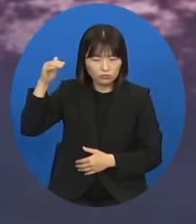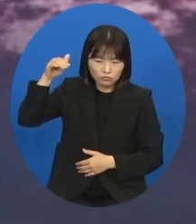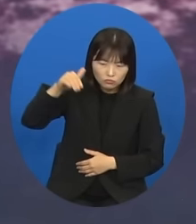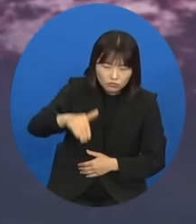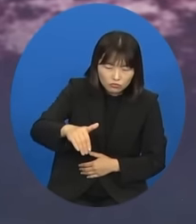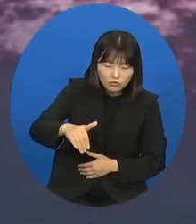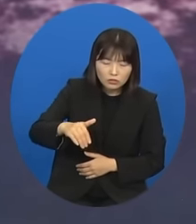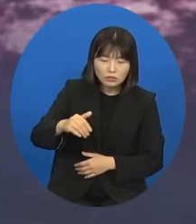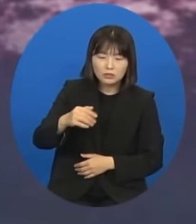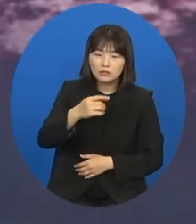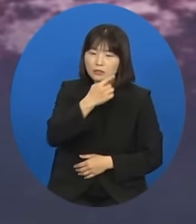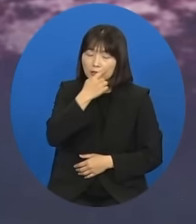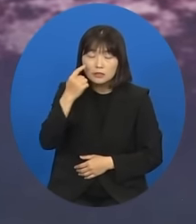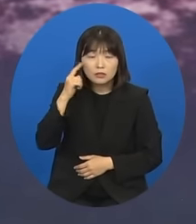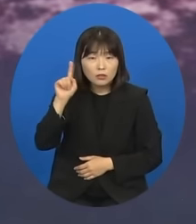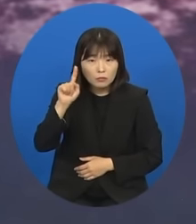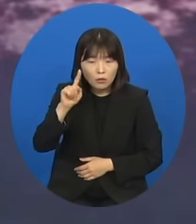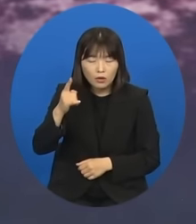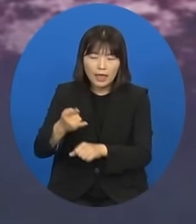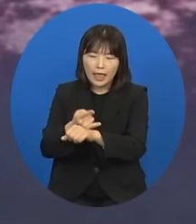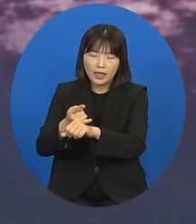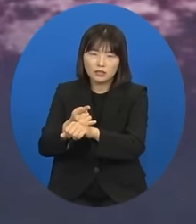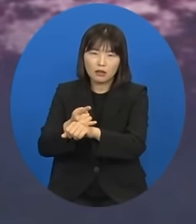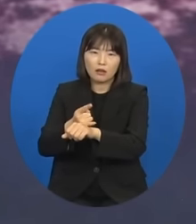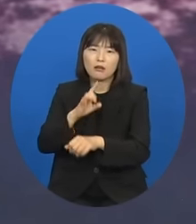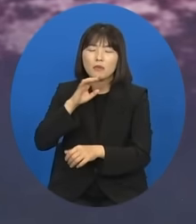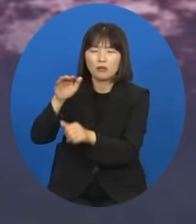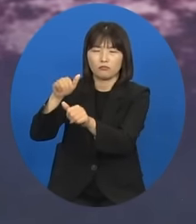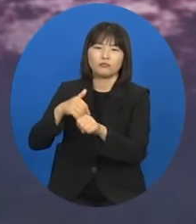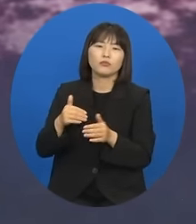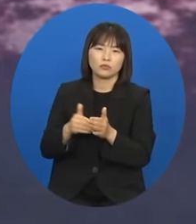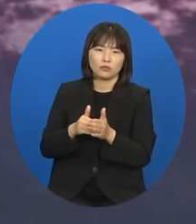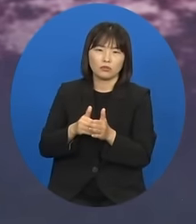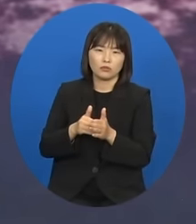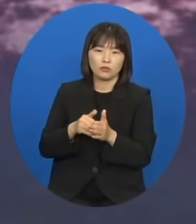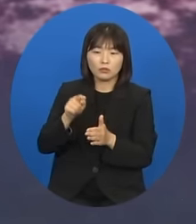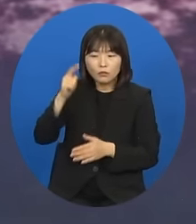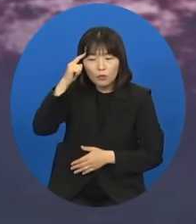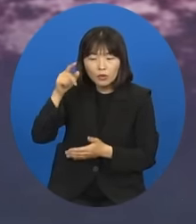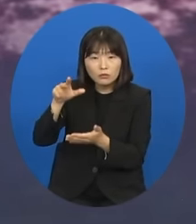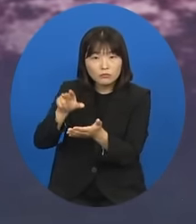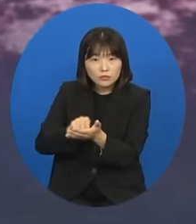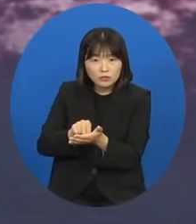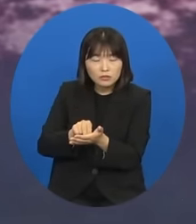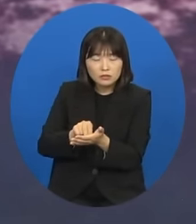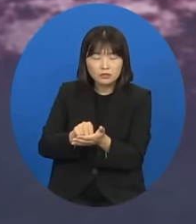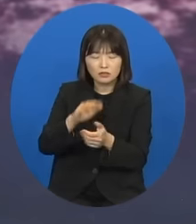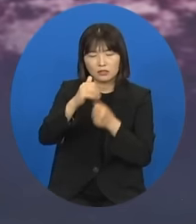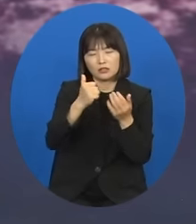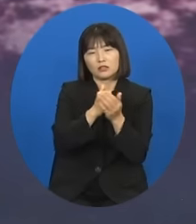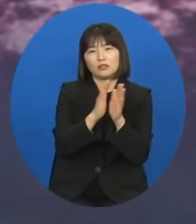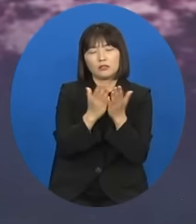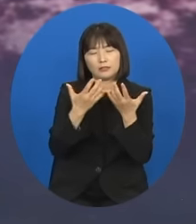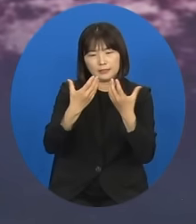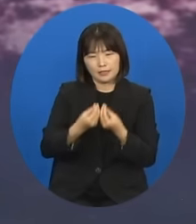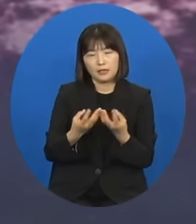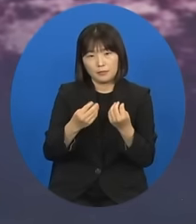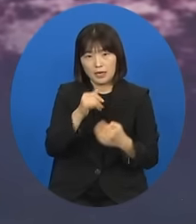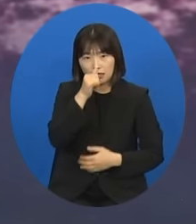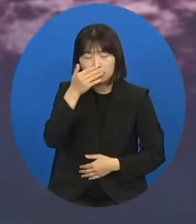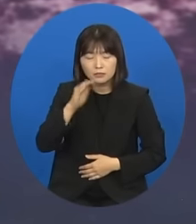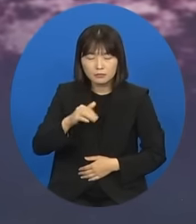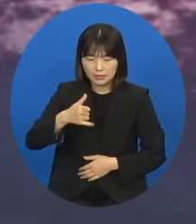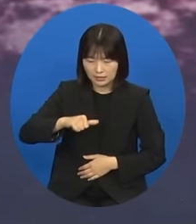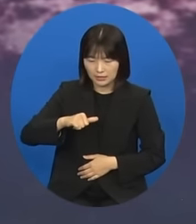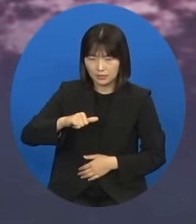만 불렀다는 거예요 애만 부른 것이 왜 문제가 되느냐 성경에 많은 예가 있지만 자녀를 축복할